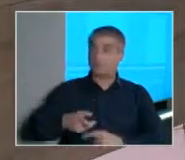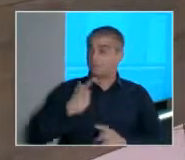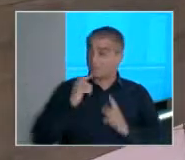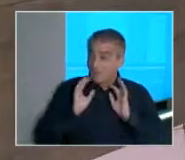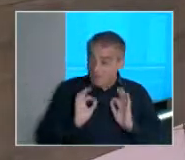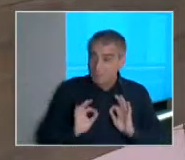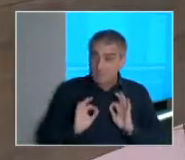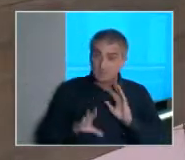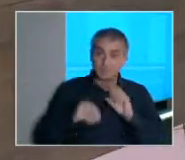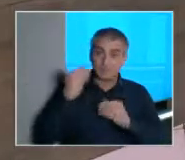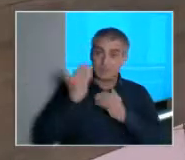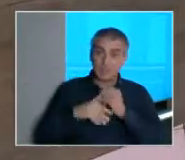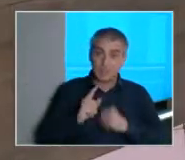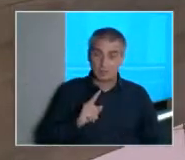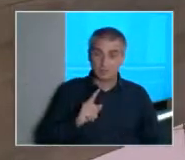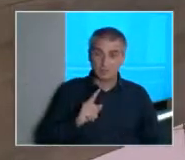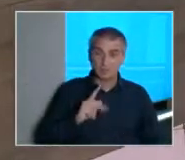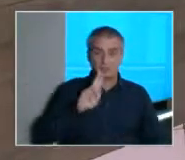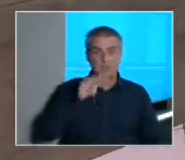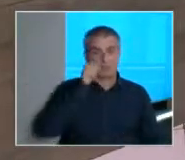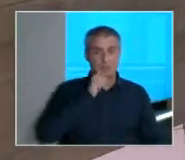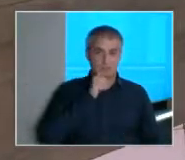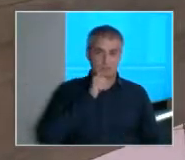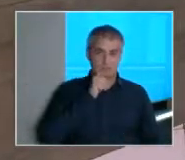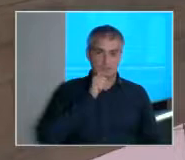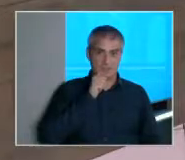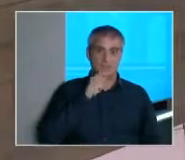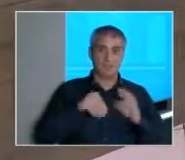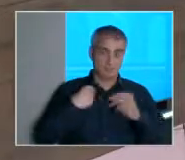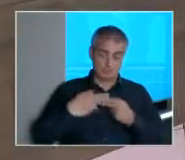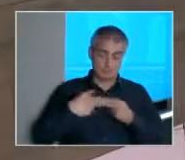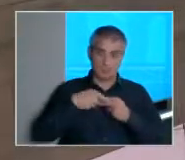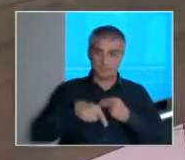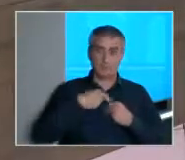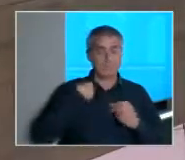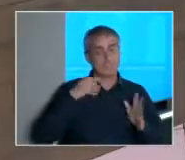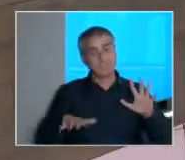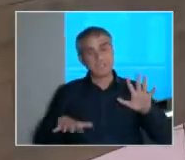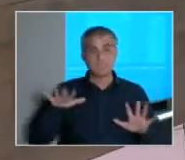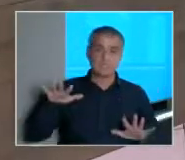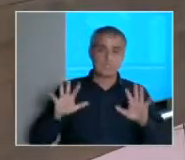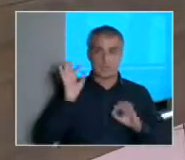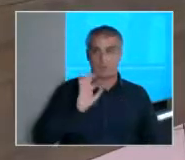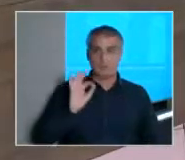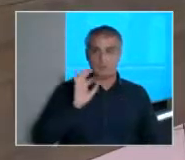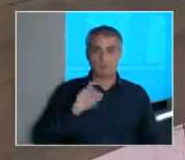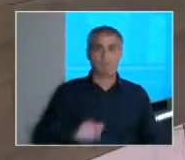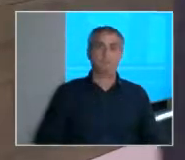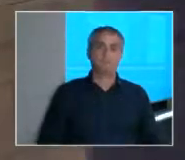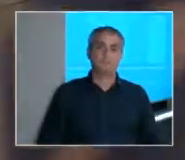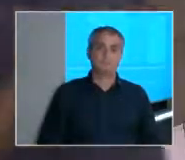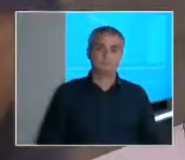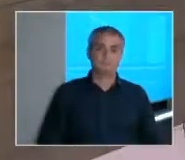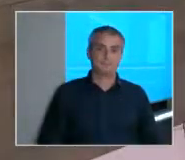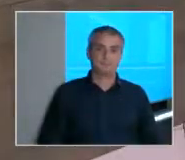האמת, בבחירות האחרונות כחול לבן, ובבחירות האלה אני עדיין מתלבט. מתלבט?